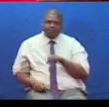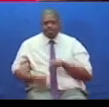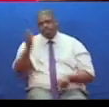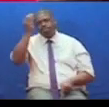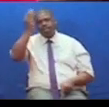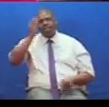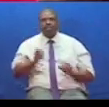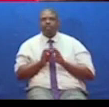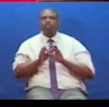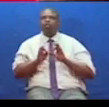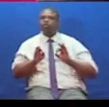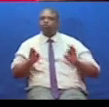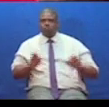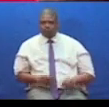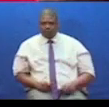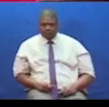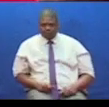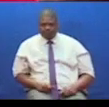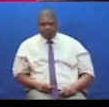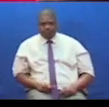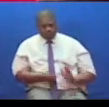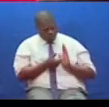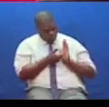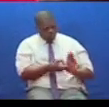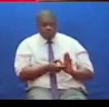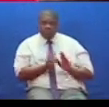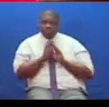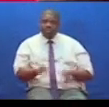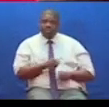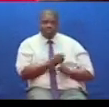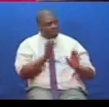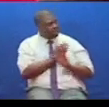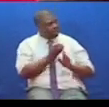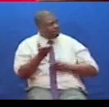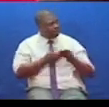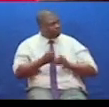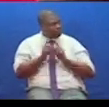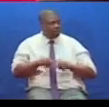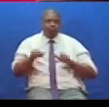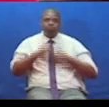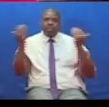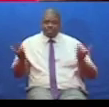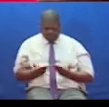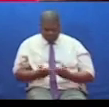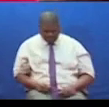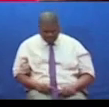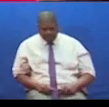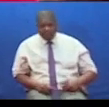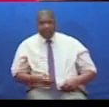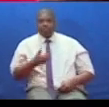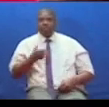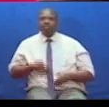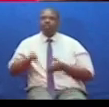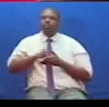presentation nzuri sana na akatuonyesha hali ya uchumi ilivyo duniani. Nitaongezea